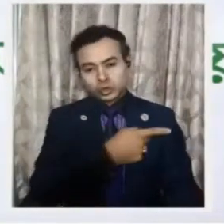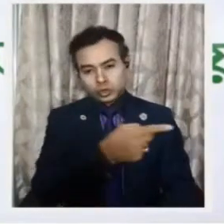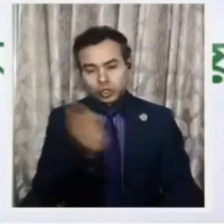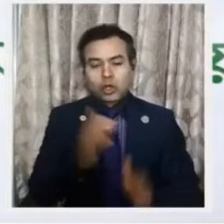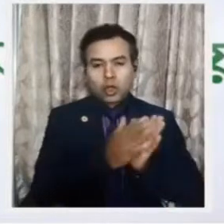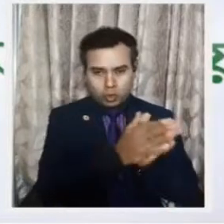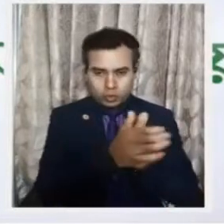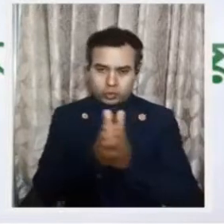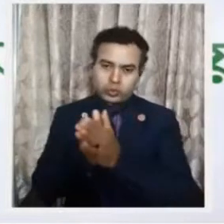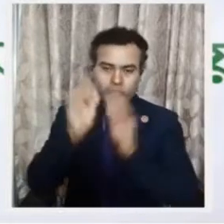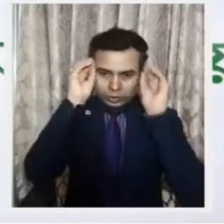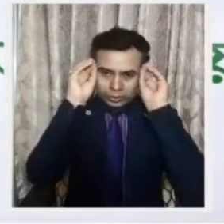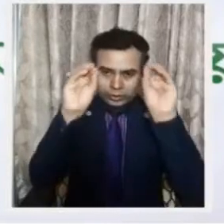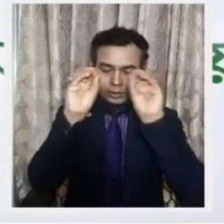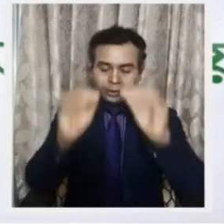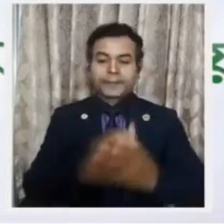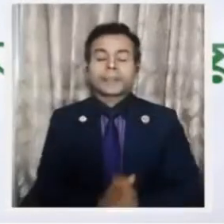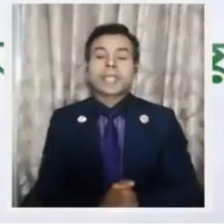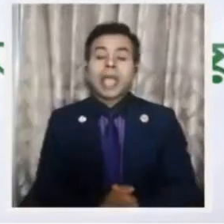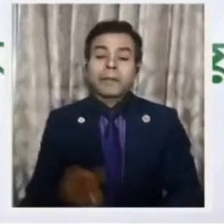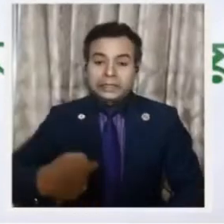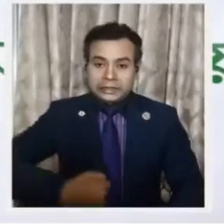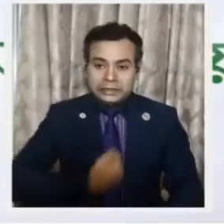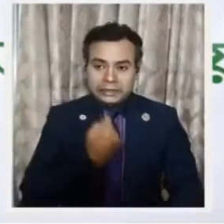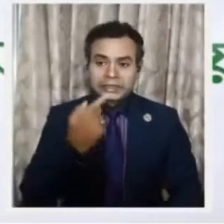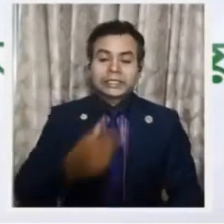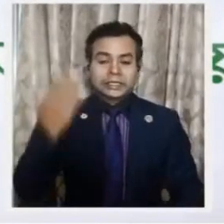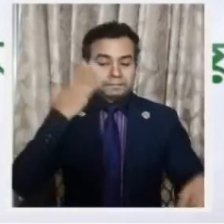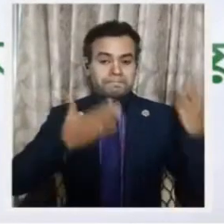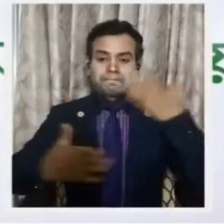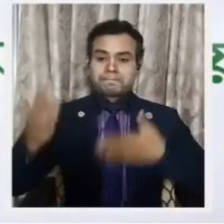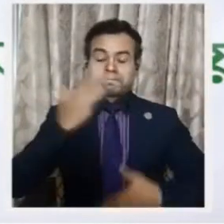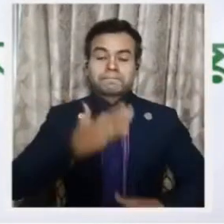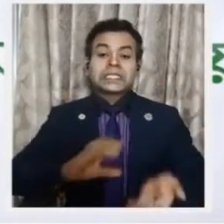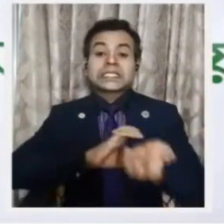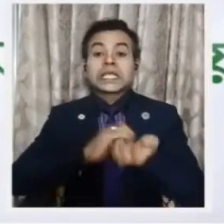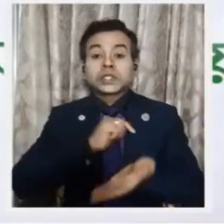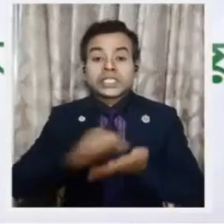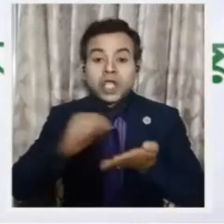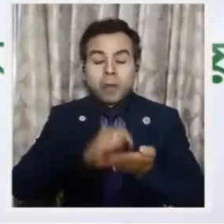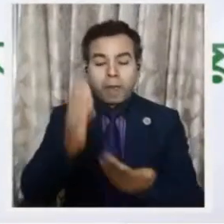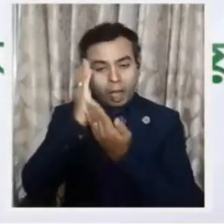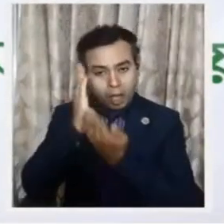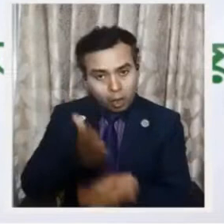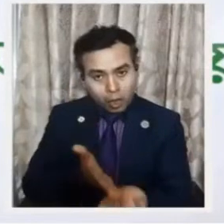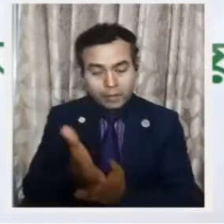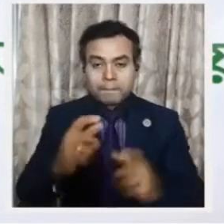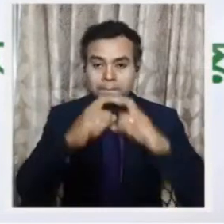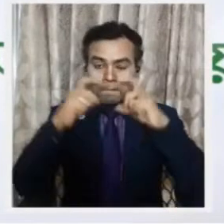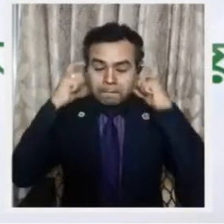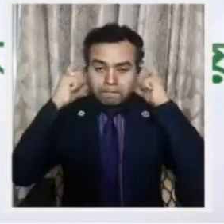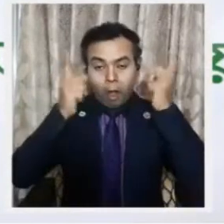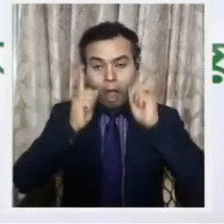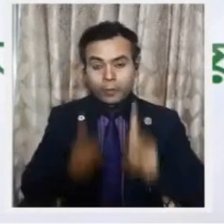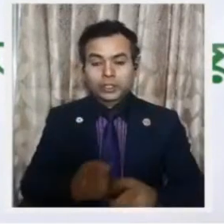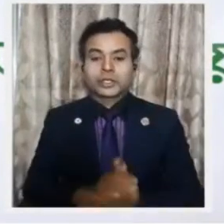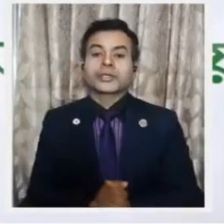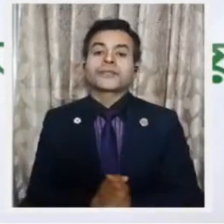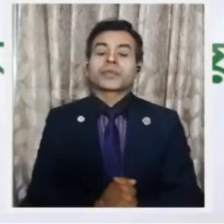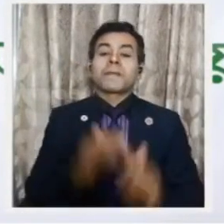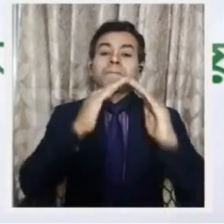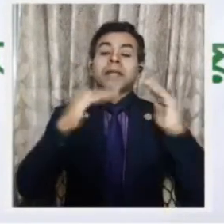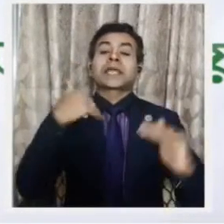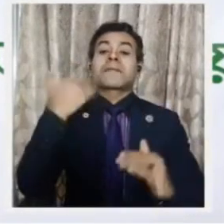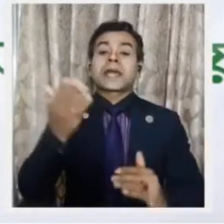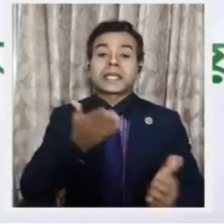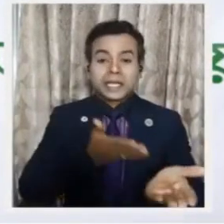এই ছিল আমাদের কাছে তথ্য। তবে শেষ করব, যাবার আগে পুরনো কথা আবার বলবো, আমরা যেন